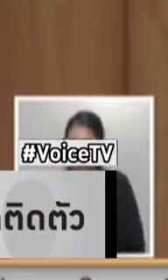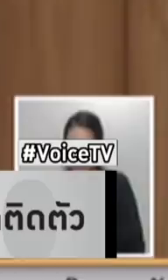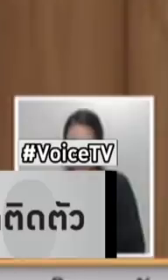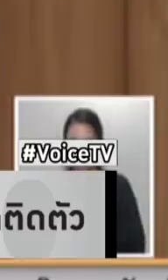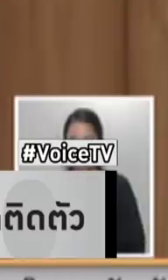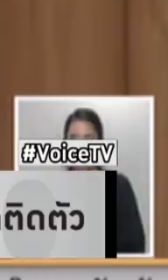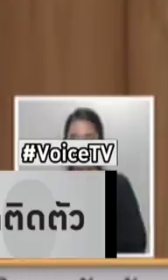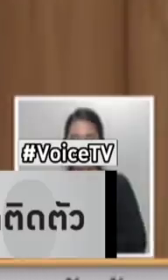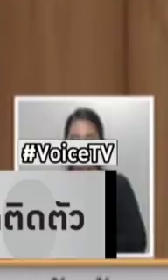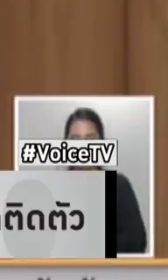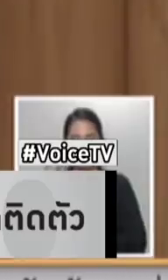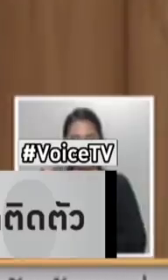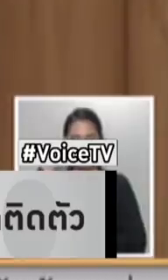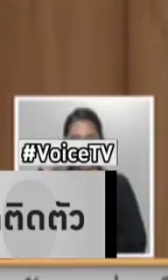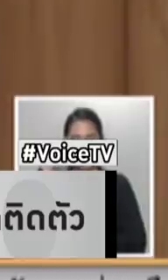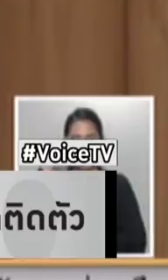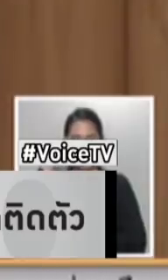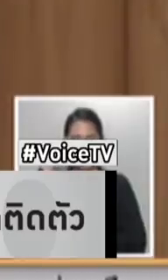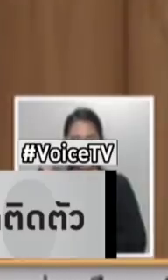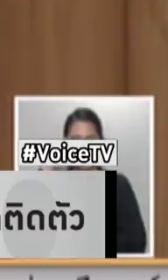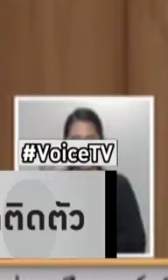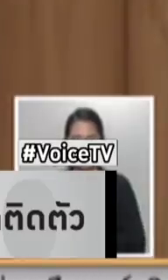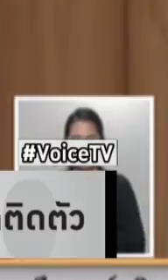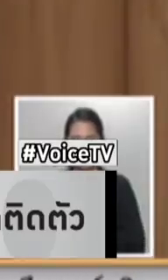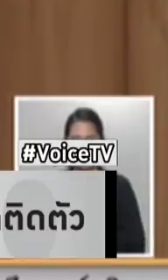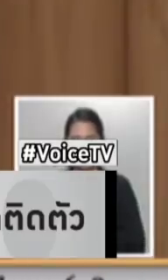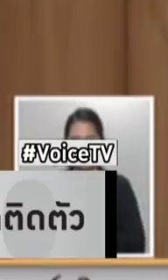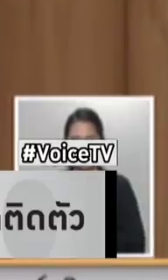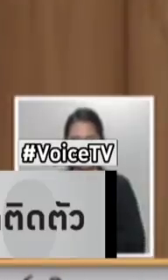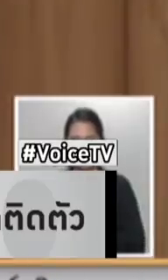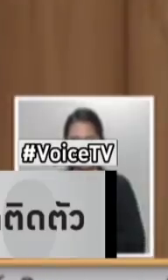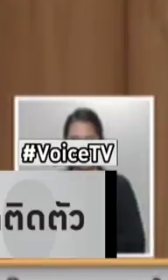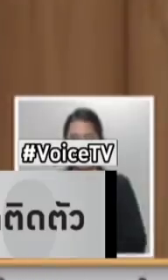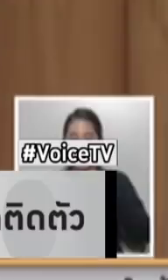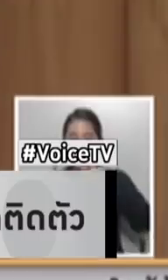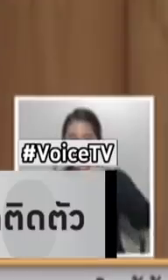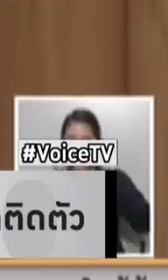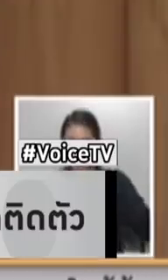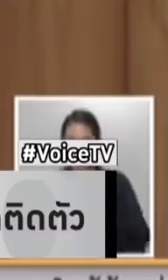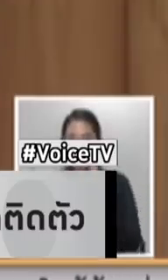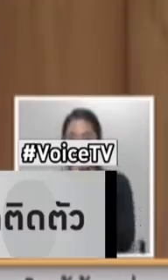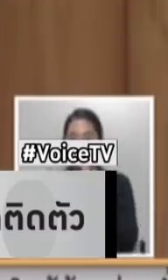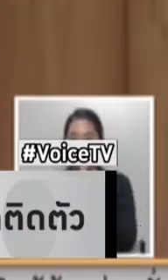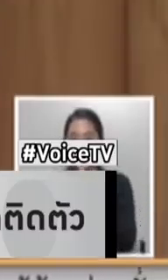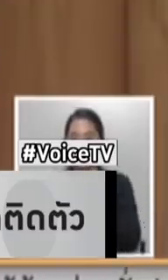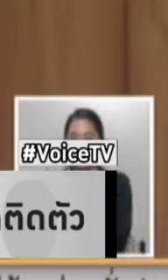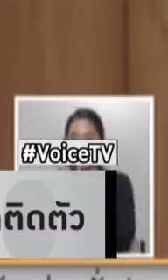ผมไม่ทราบว่าประเด็นตรงนี้นะครับท่านไม่เคยศึกษากฎหมายของประเทศออสเตรเลียเลยหรือ